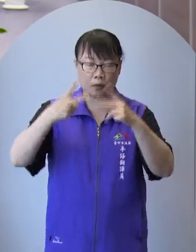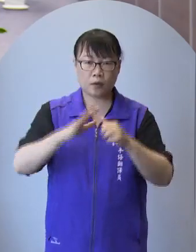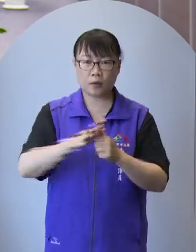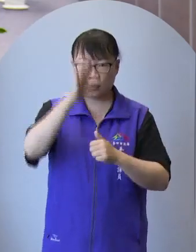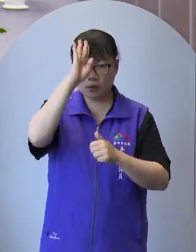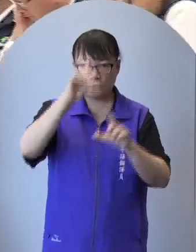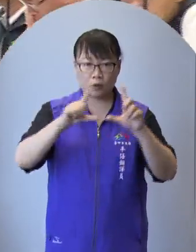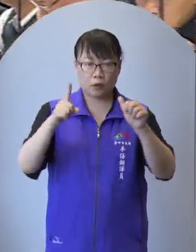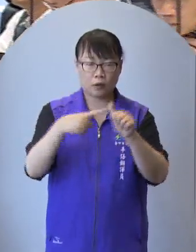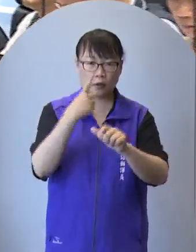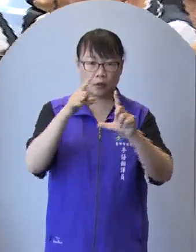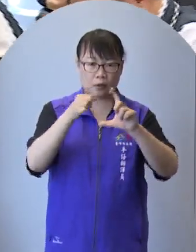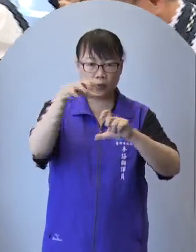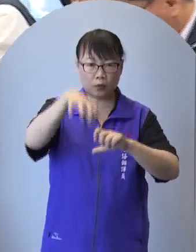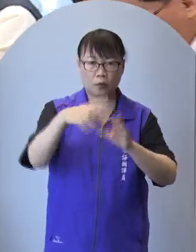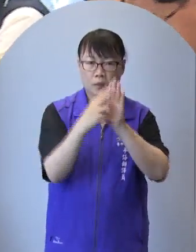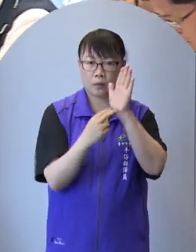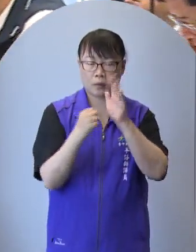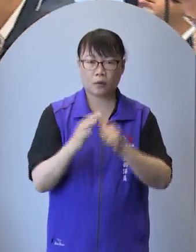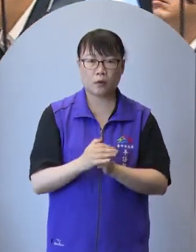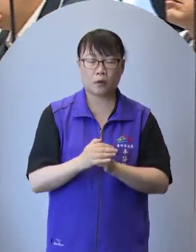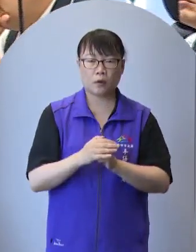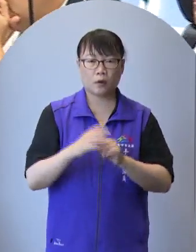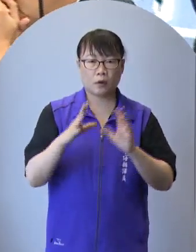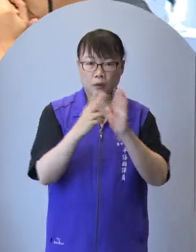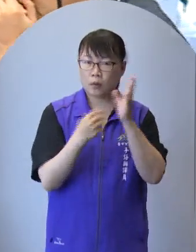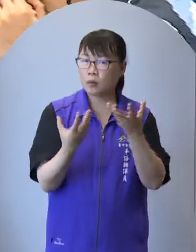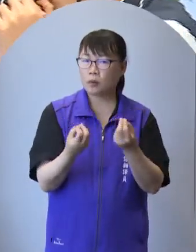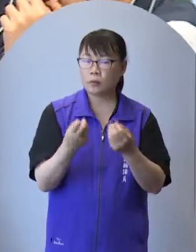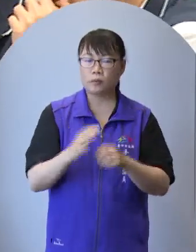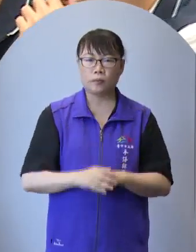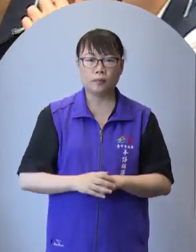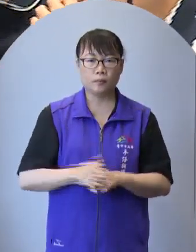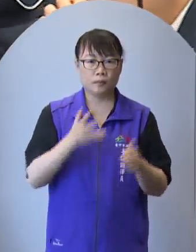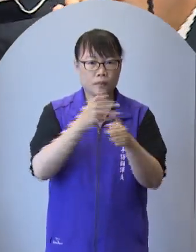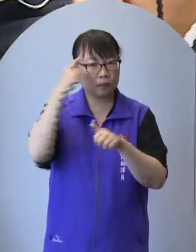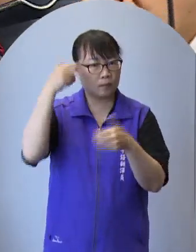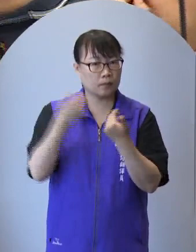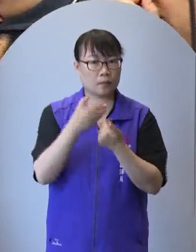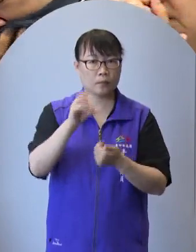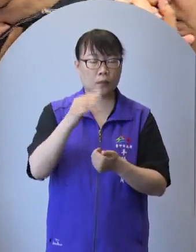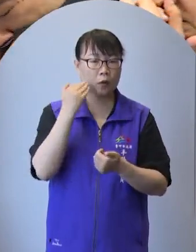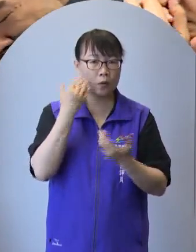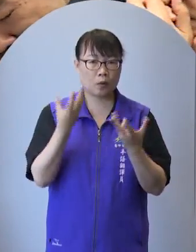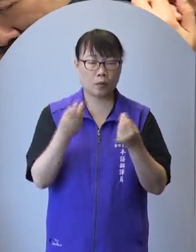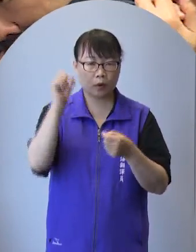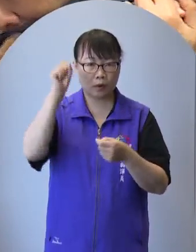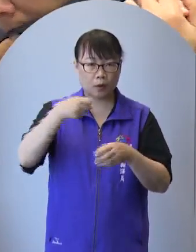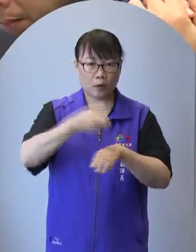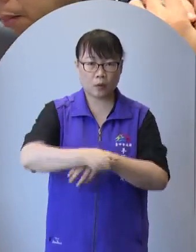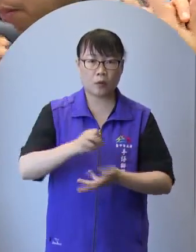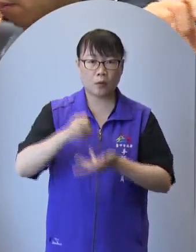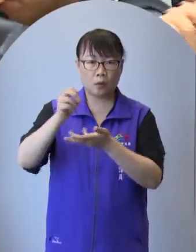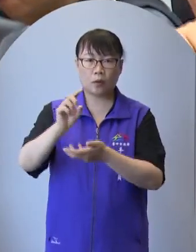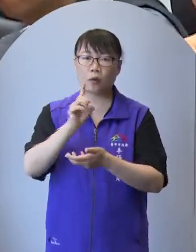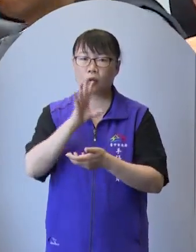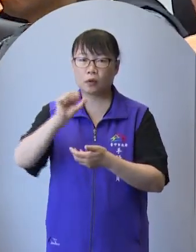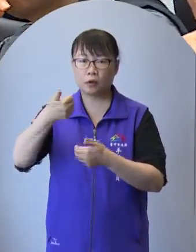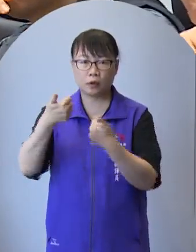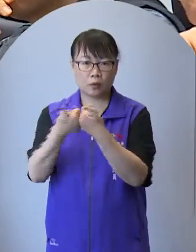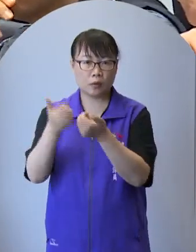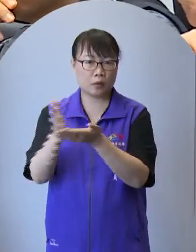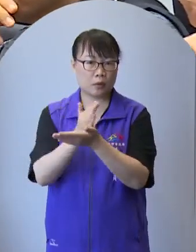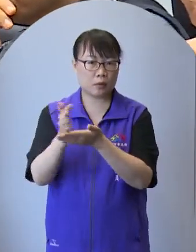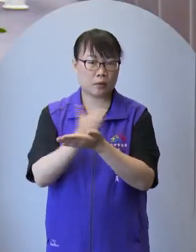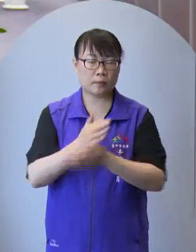说明。 大甲区公所没有补充报告。 好，请问大家没意见？如果没有意见，本案通过送请台中市议会审